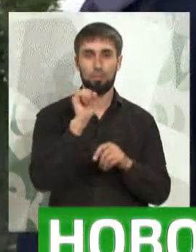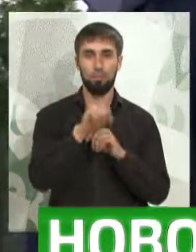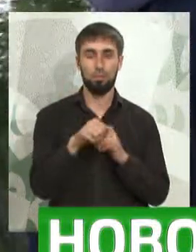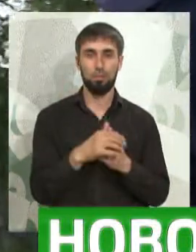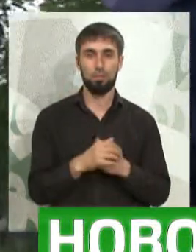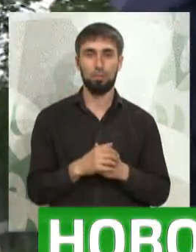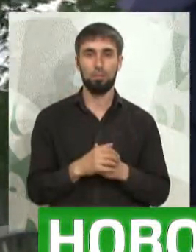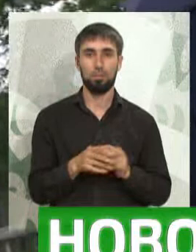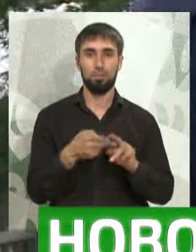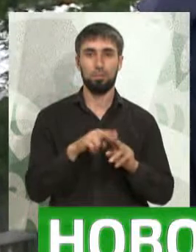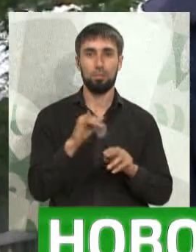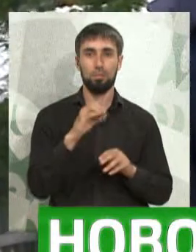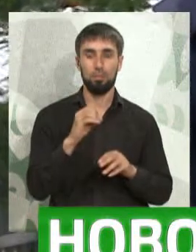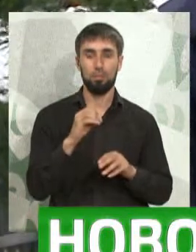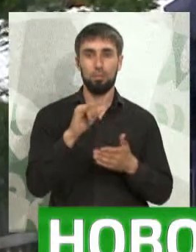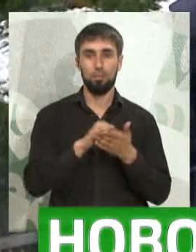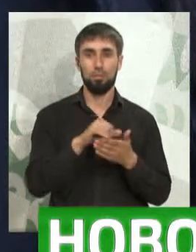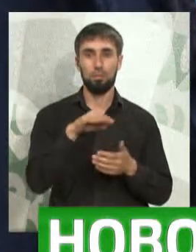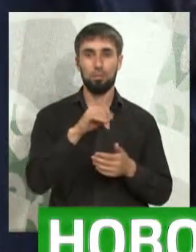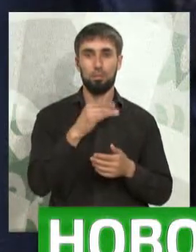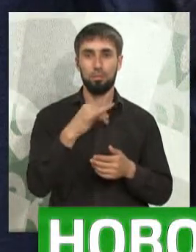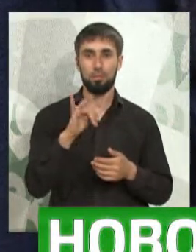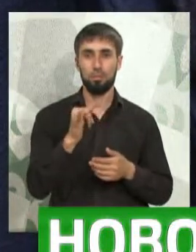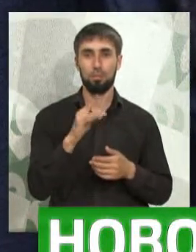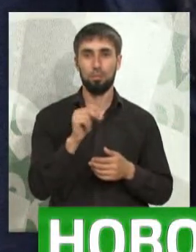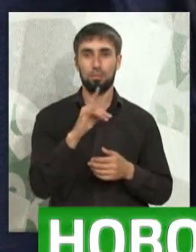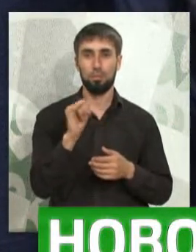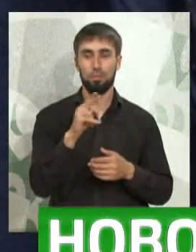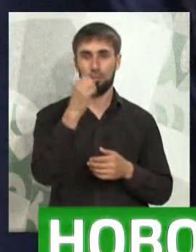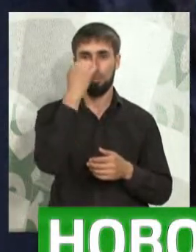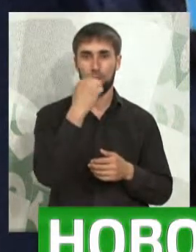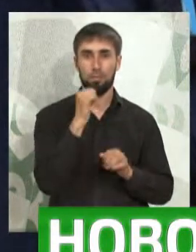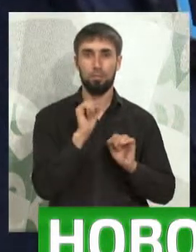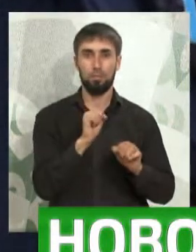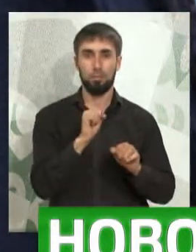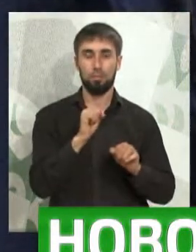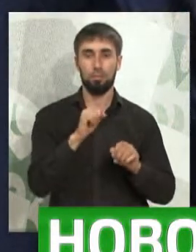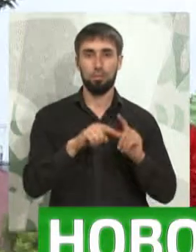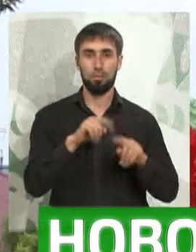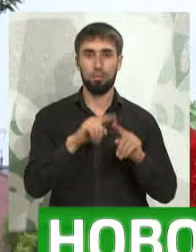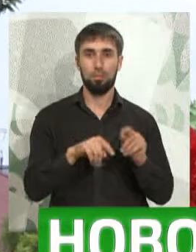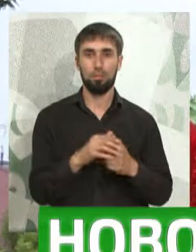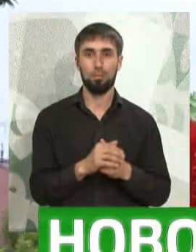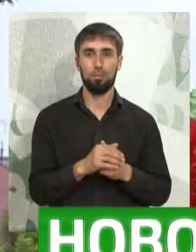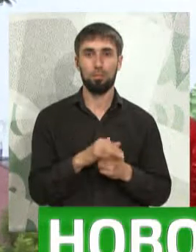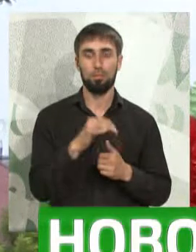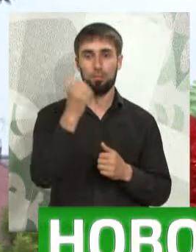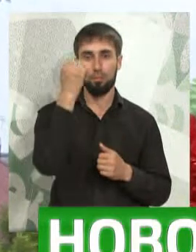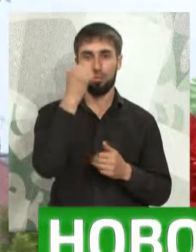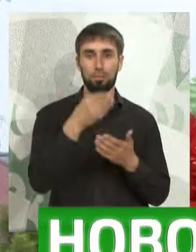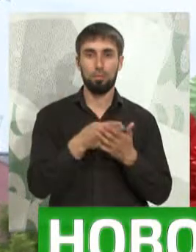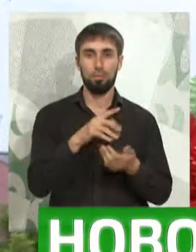войны. Это уже устоявшаяся традиция и как знак благодарности защитникам Отечества. Чтить и помнить –